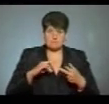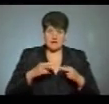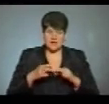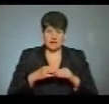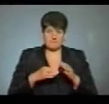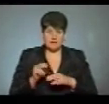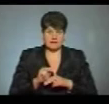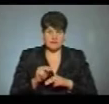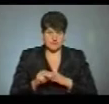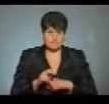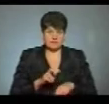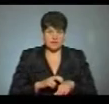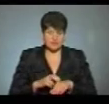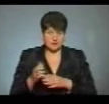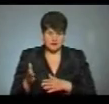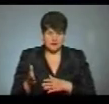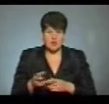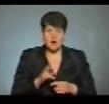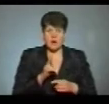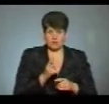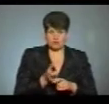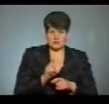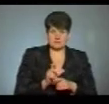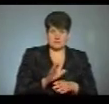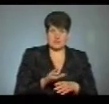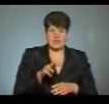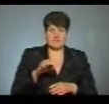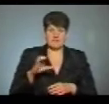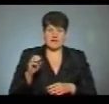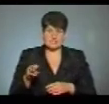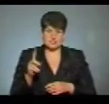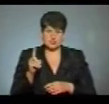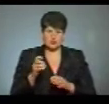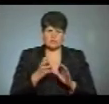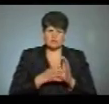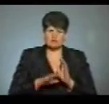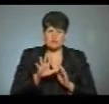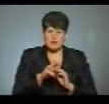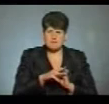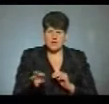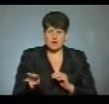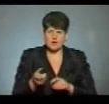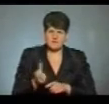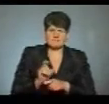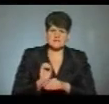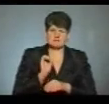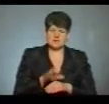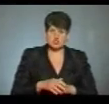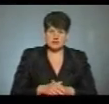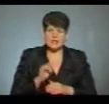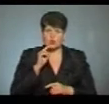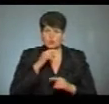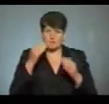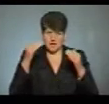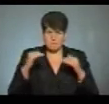перекваліфікацію лікарів. Але декому збільшили. Наприклад, МВС на 195 мільйонів збільшили. Економіка